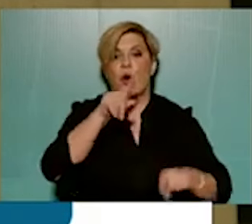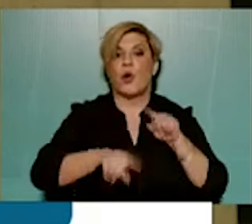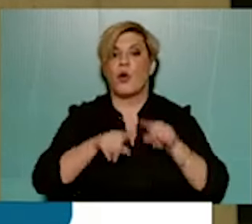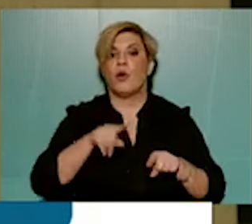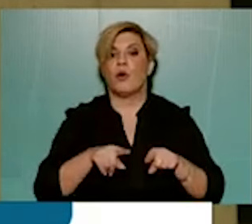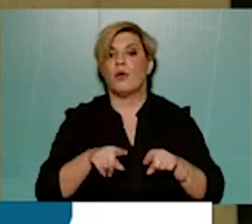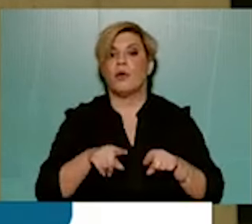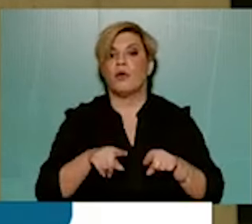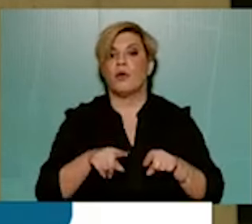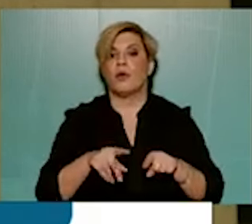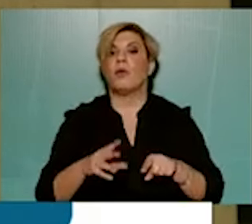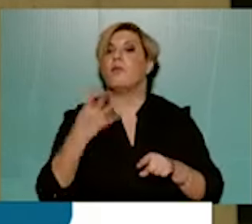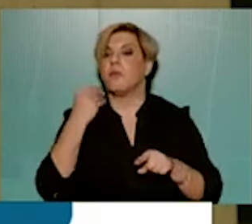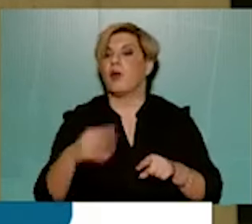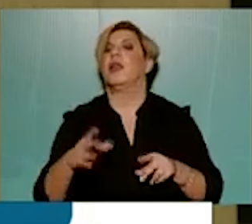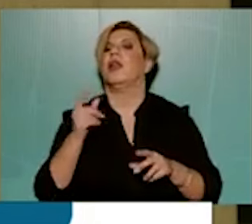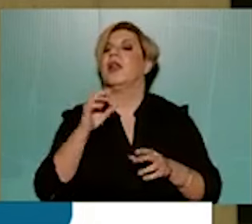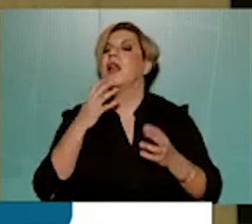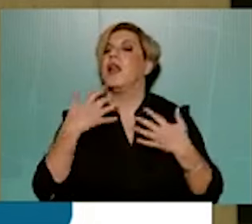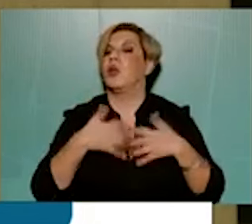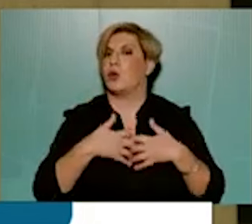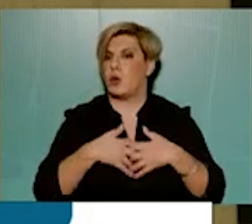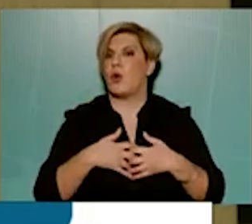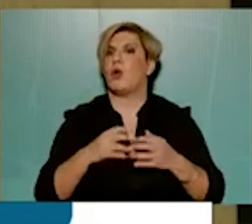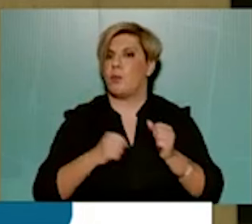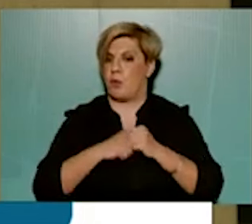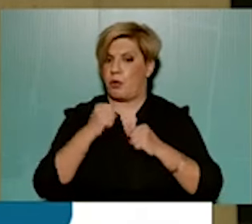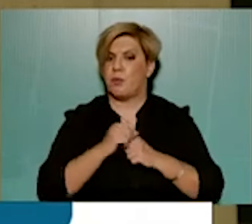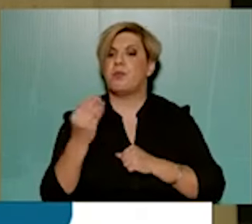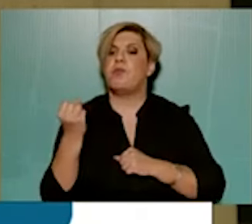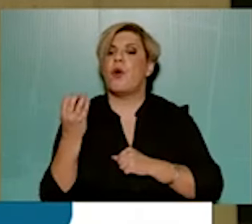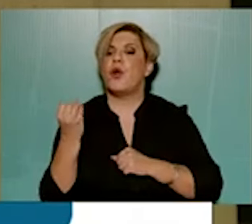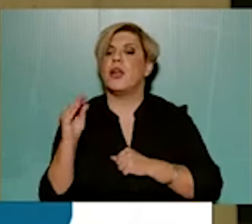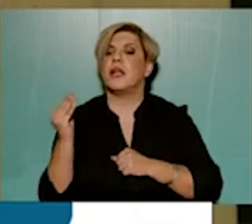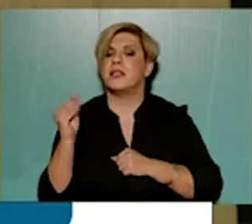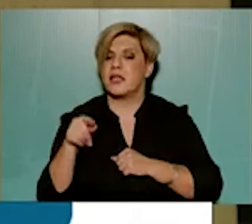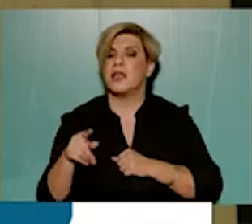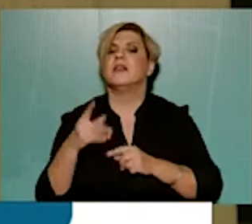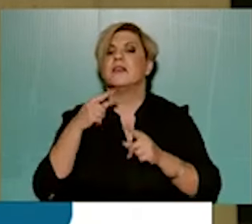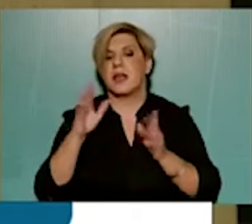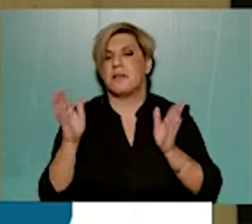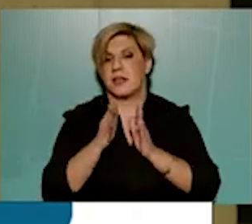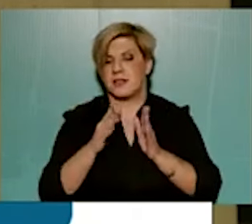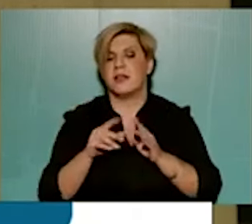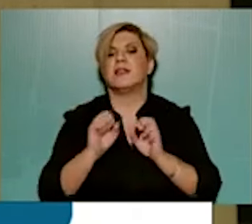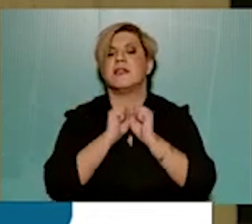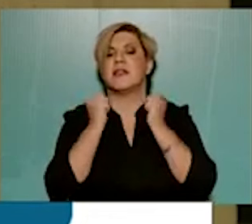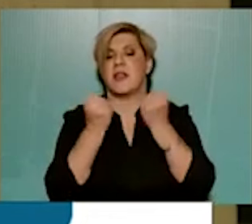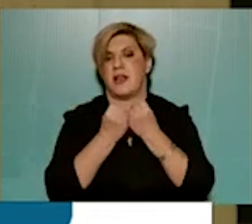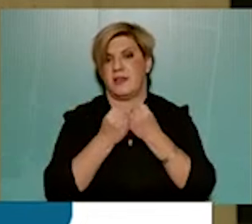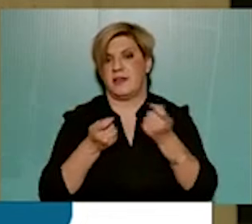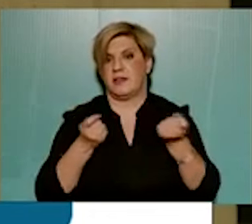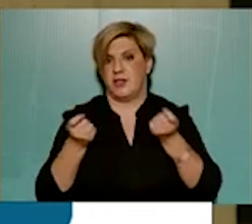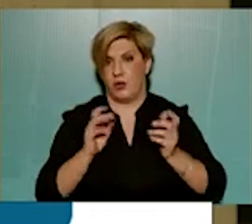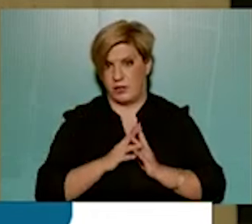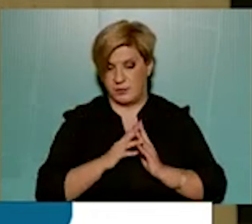ορισμένων πολυλειτουργικών κτηριακών υποδομών που θα καλύψουν πολιτιστικές και μικρής εμβέλειας συνεδριακές